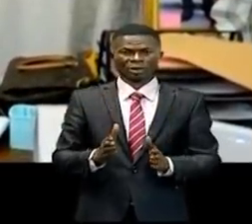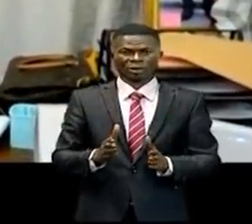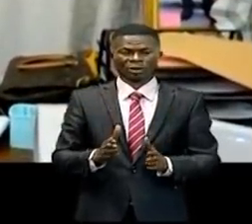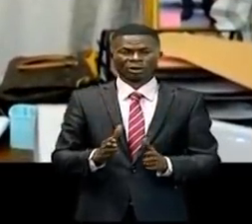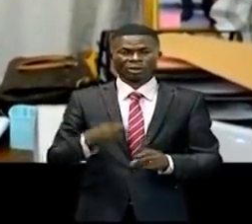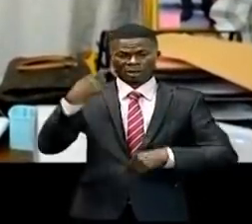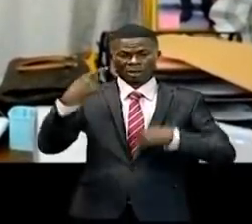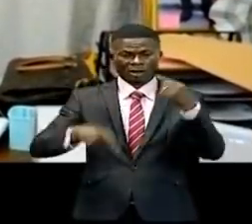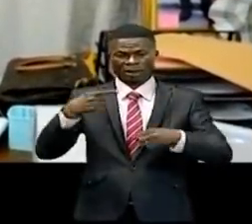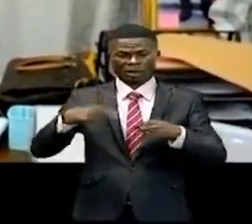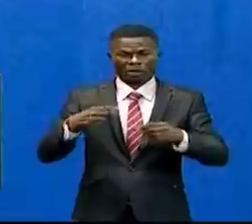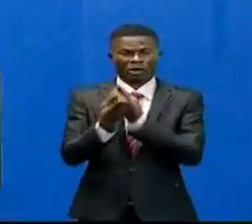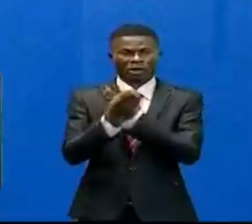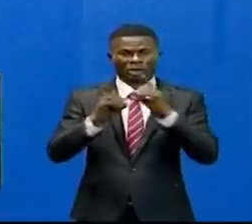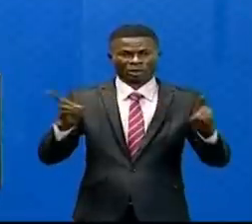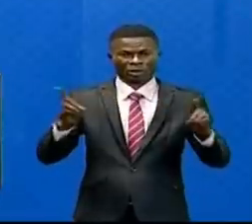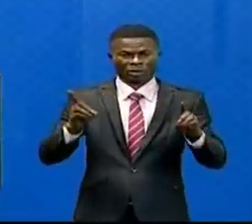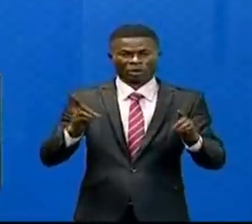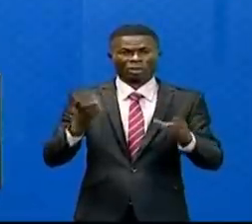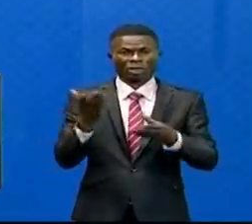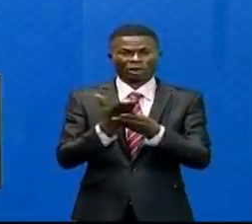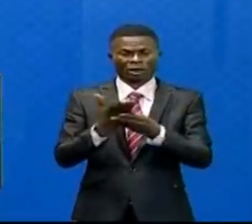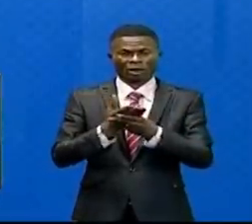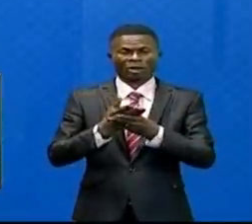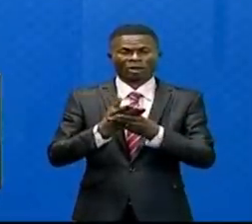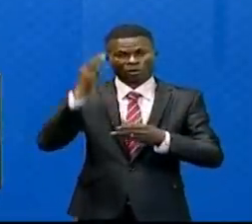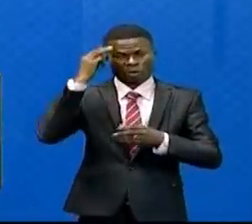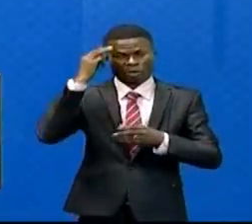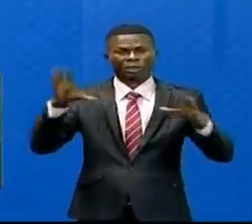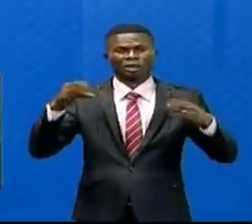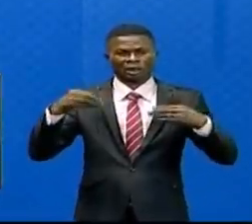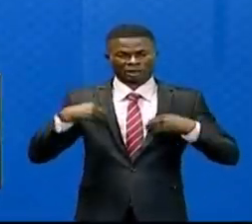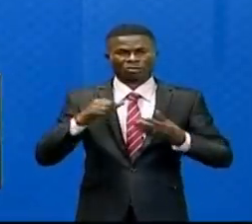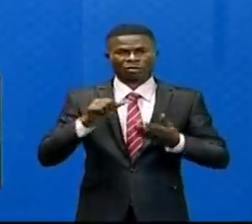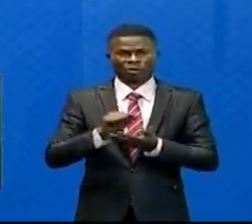Après débat et délibération, ce dossier a été adopté.